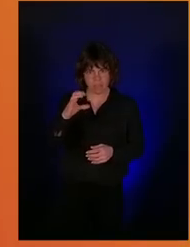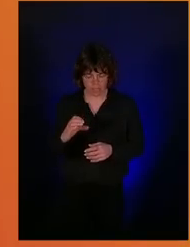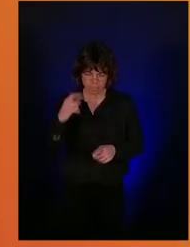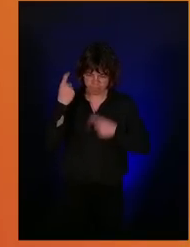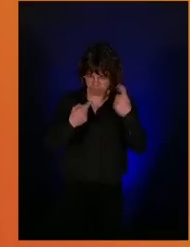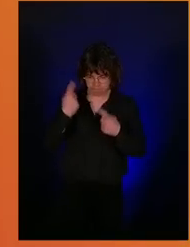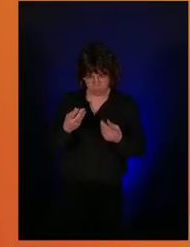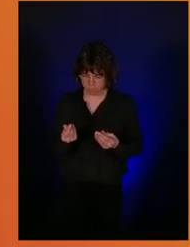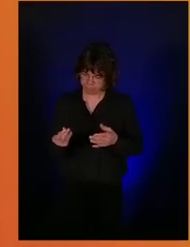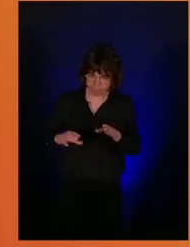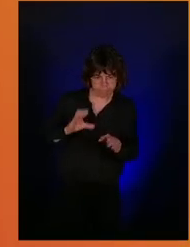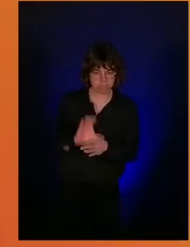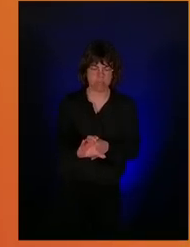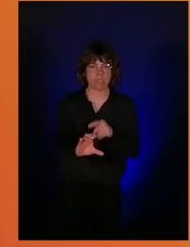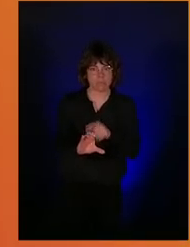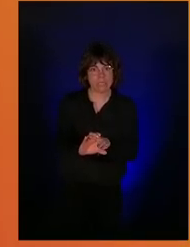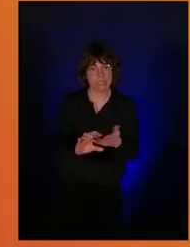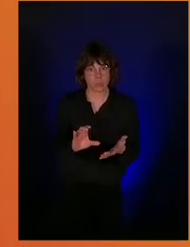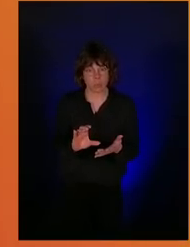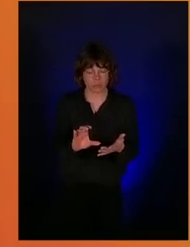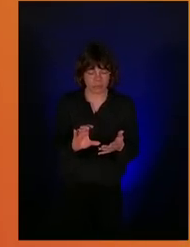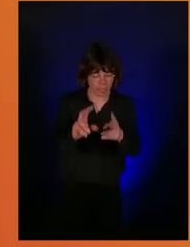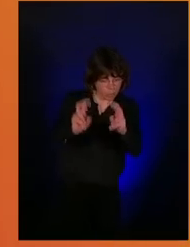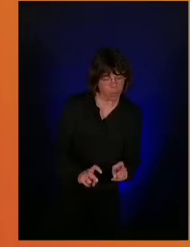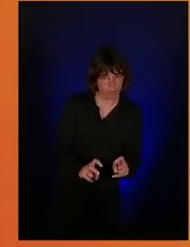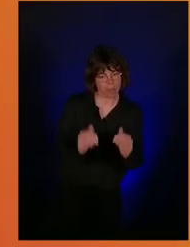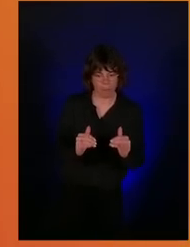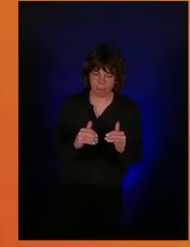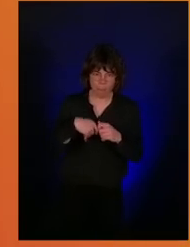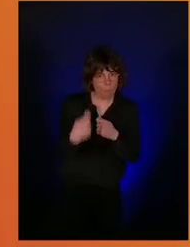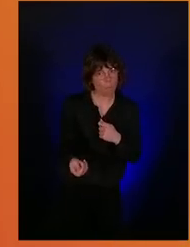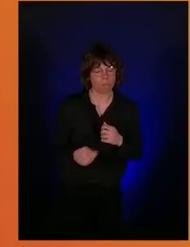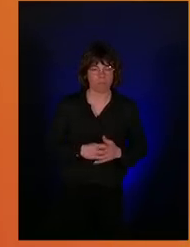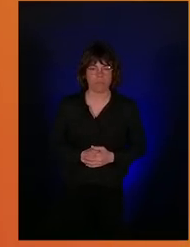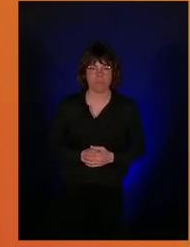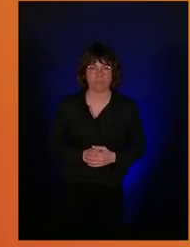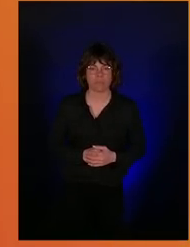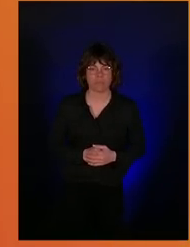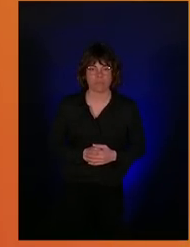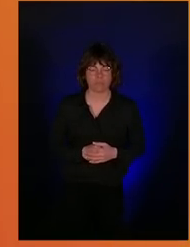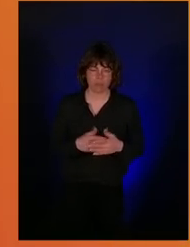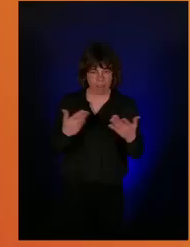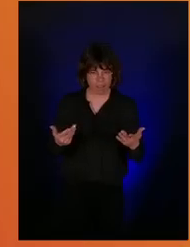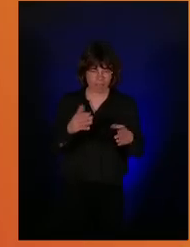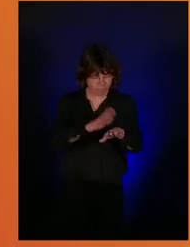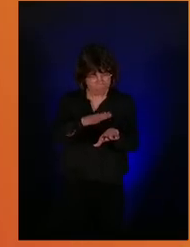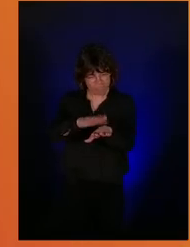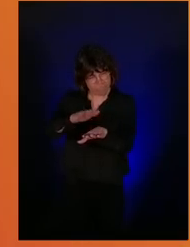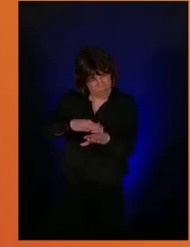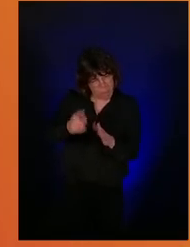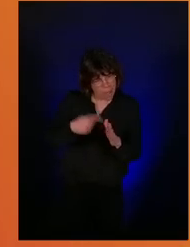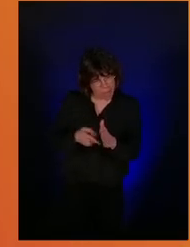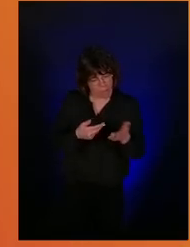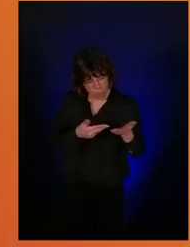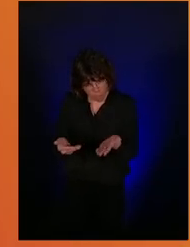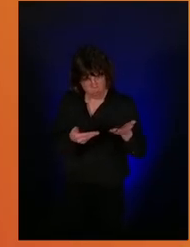des organisations qui, même si elle est un peu réduite, reste trop long. Malgré les avertissements et les propositions